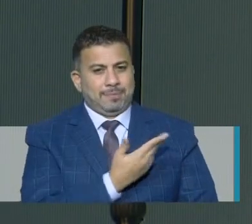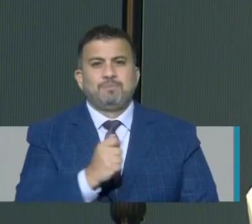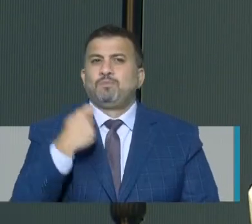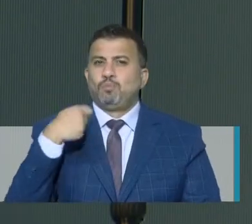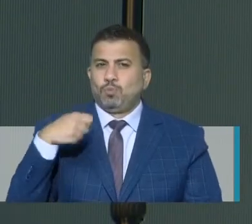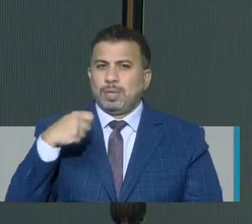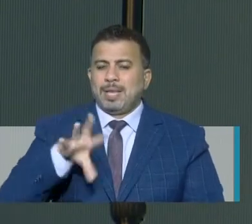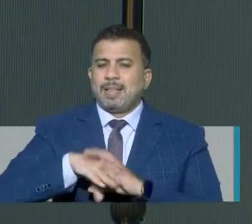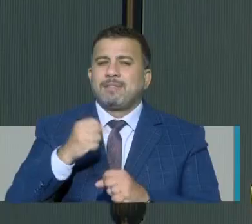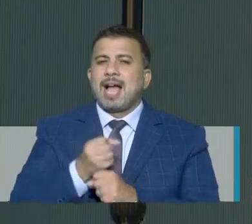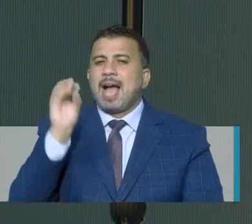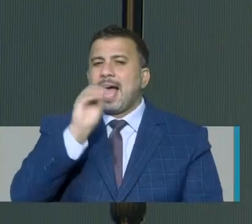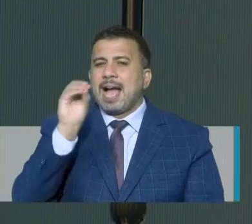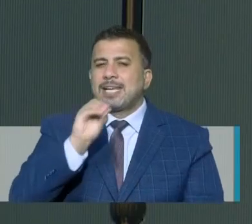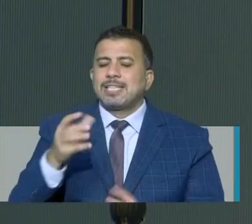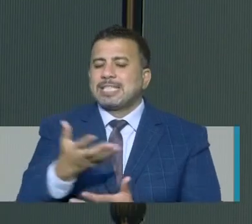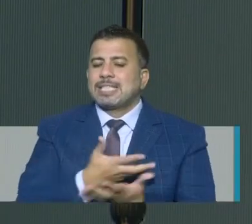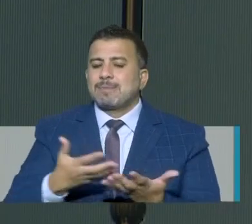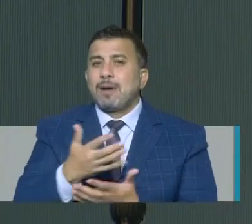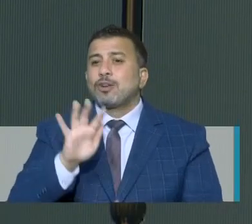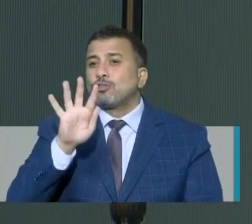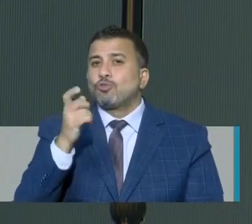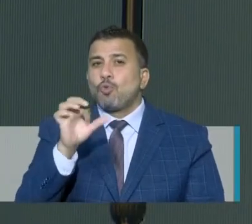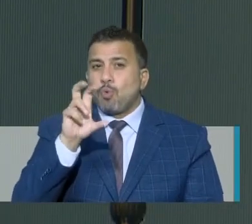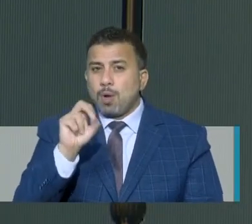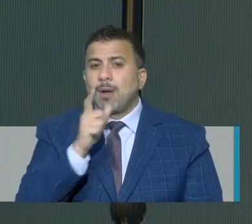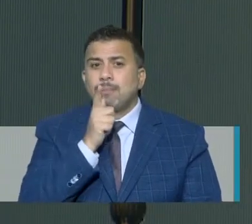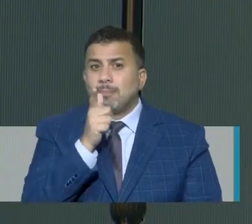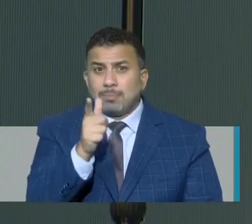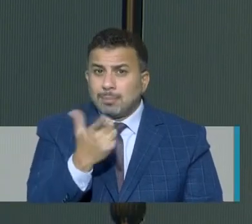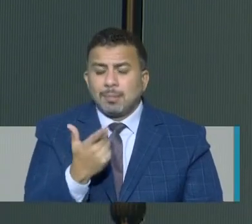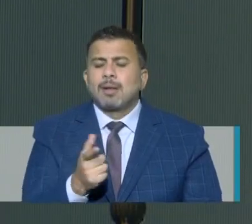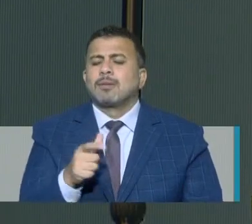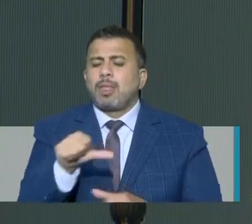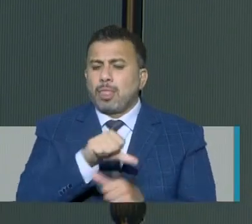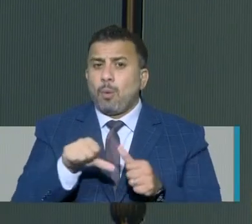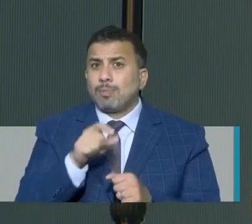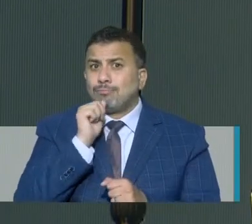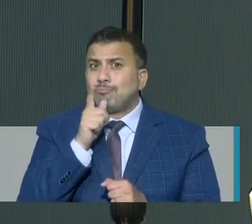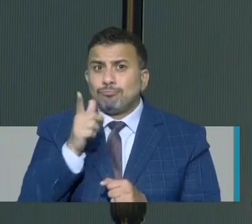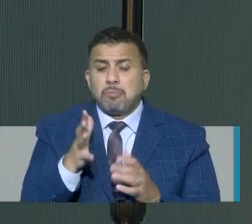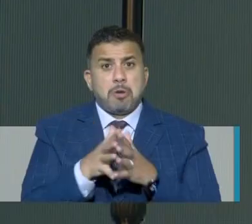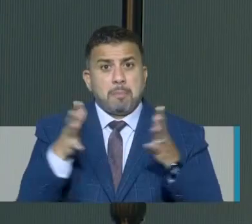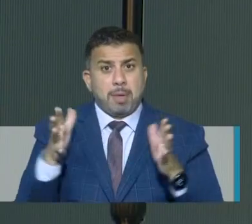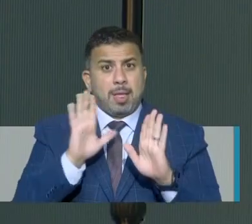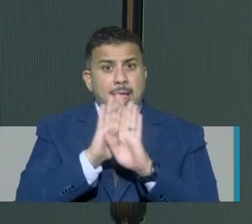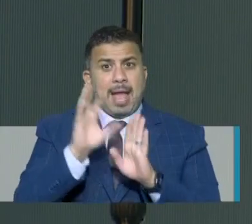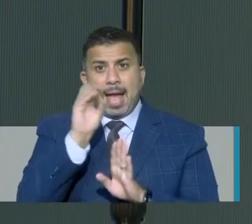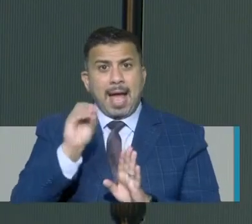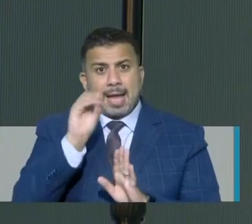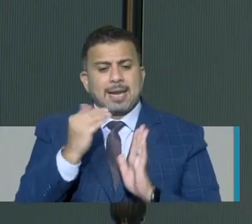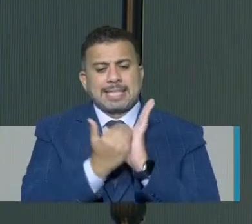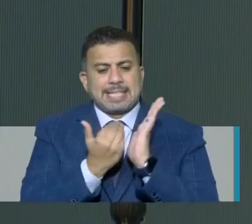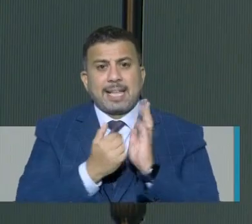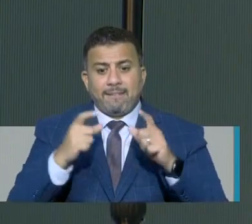التنفيذي لهيئه الشارقه للاستثمار والتطوير شروق اشار فيها الى ان دور الهيئه الكبير في دعم الحلول الاقتصاديه